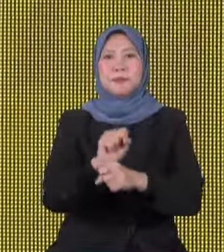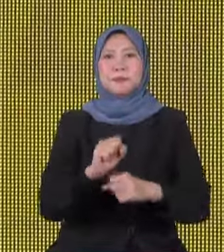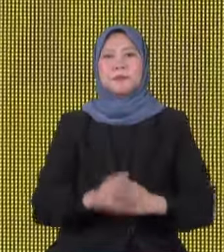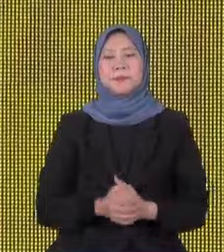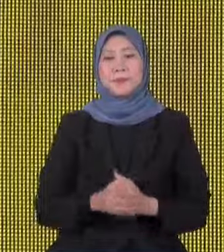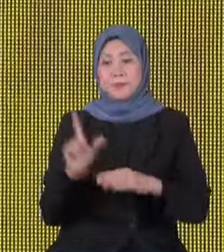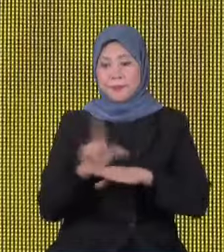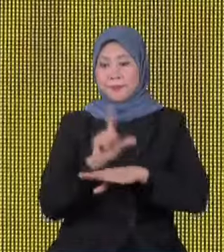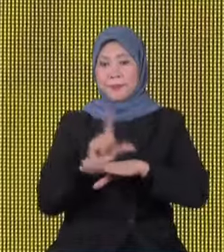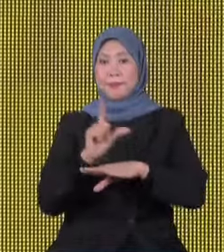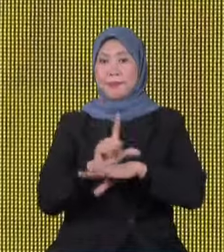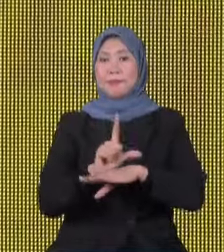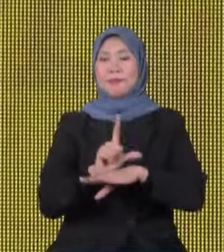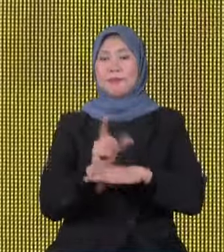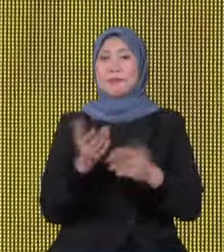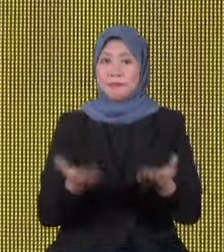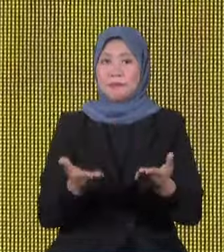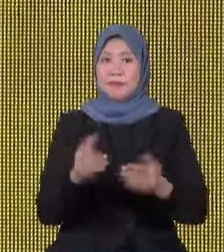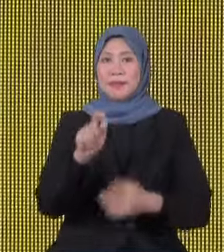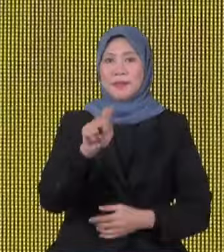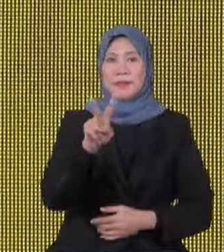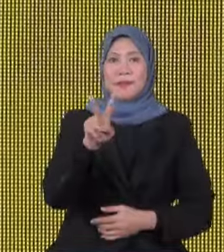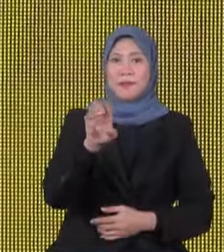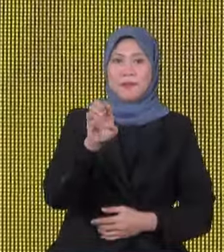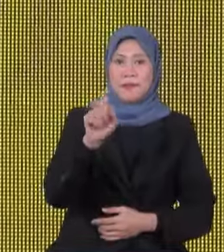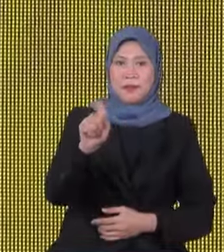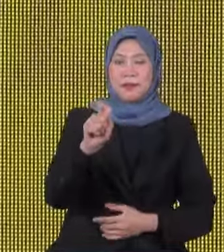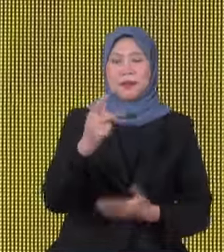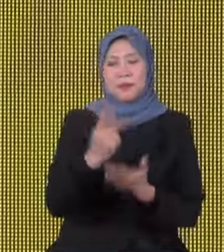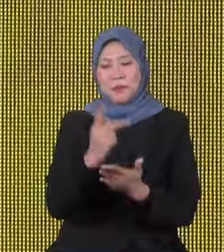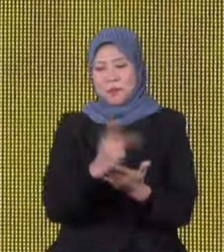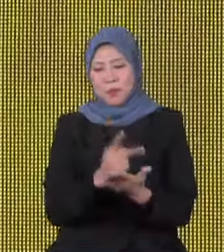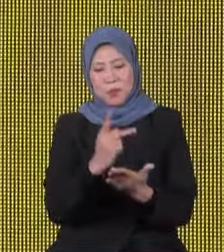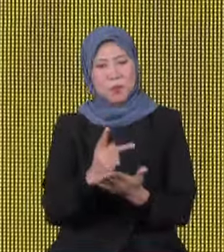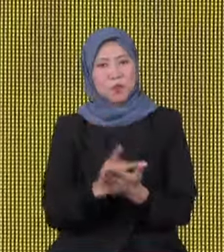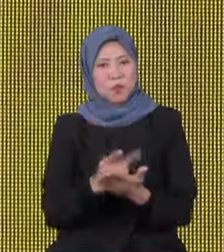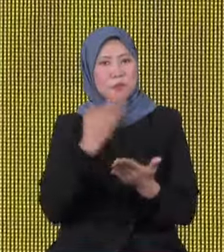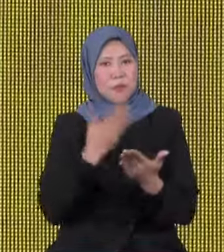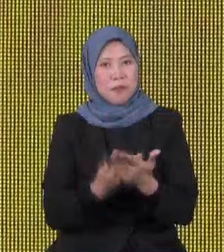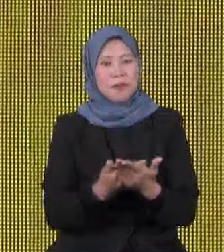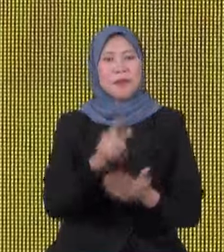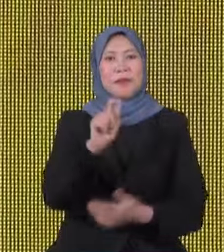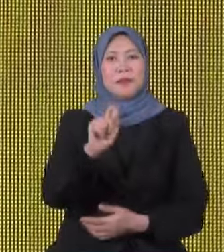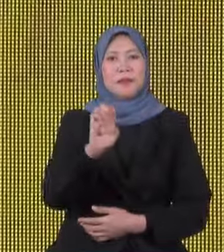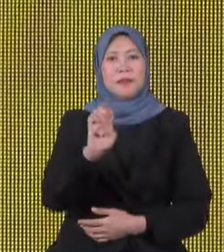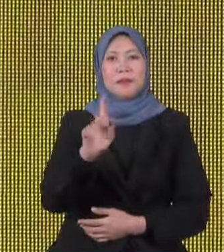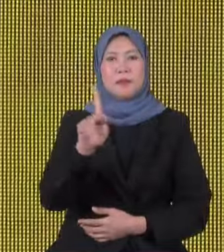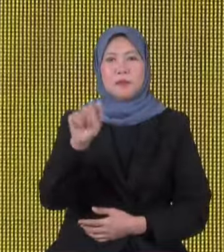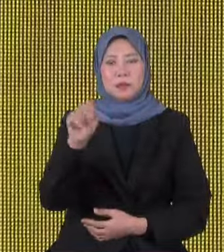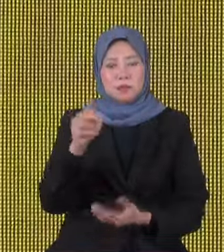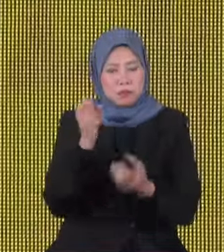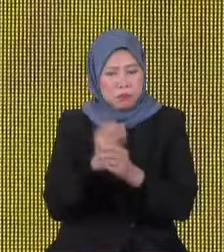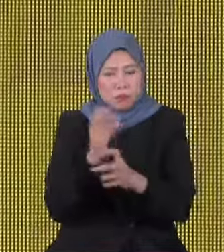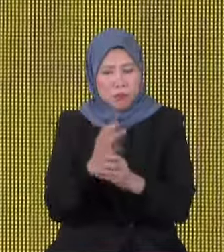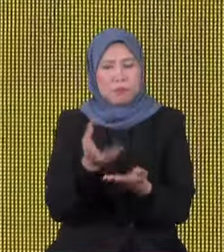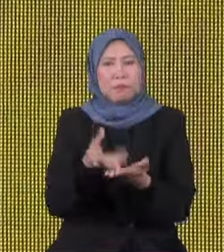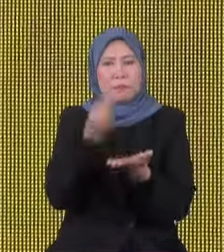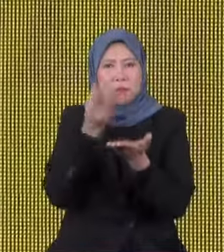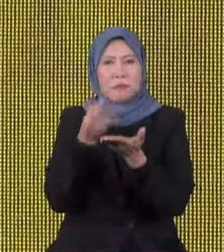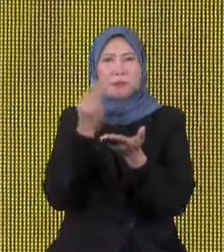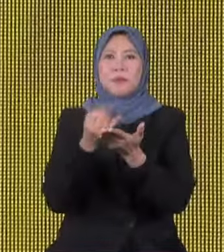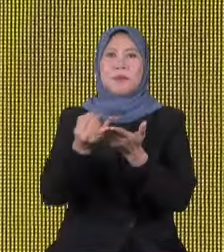sekarang? Latihan, TVET, kursus-kursus yang lebih baik, tekun untuk menguasai ilmu teknologi